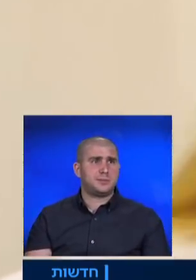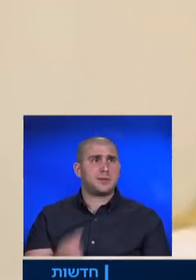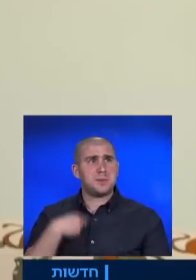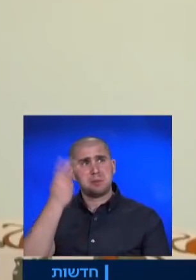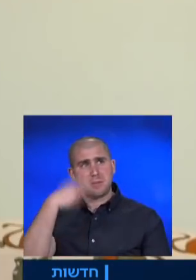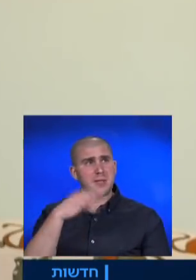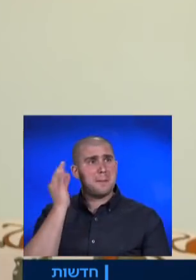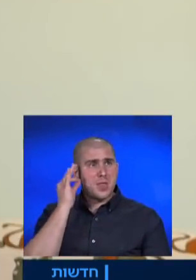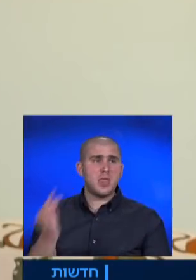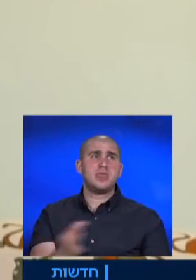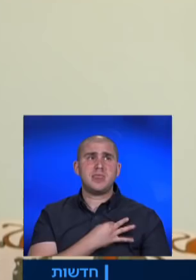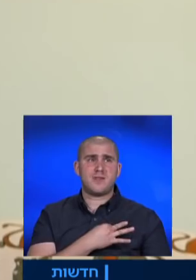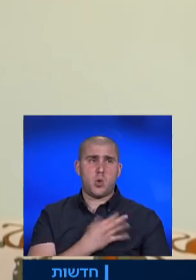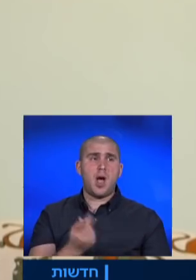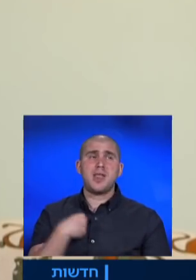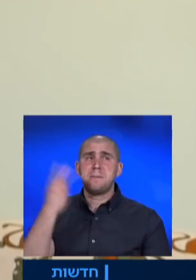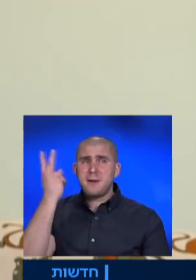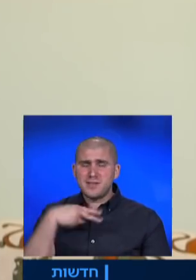נפגעו. אני מבינה את